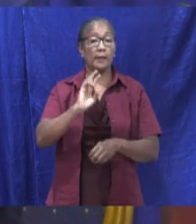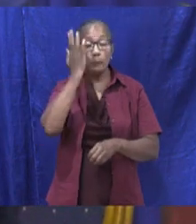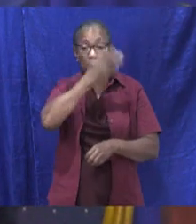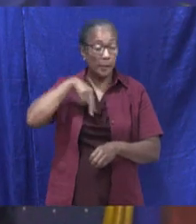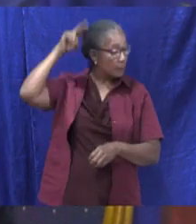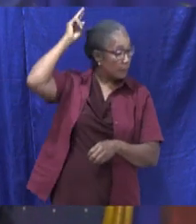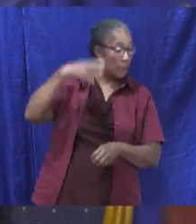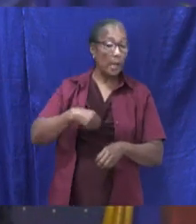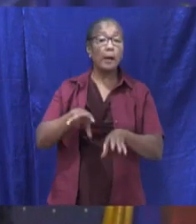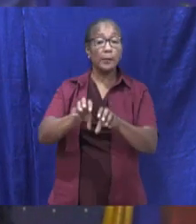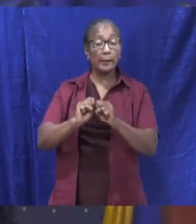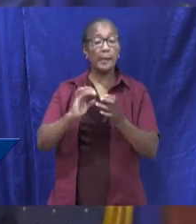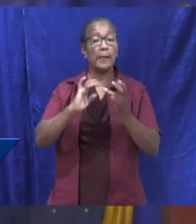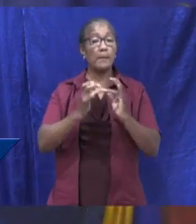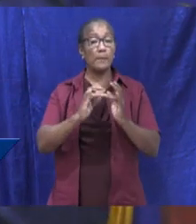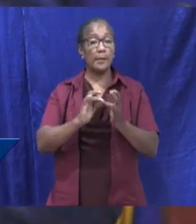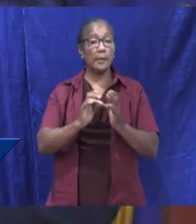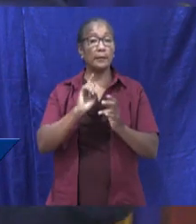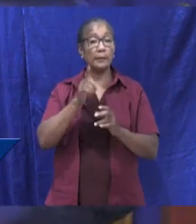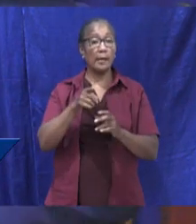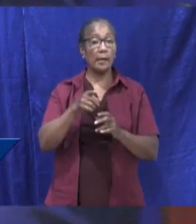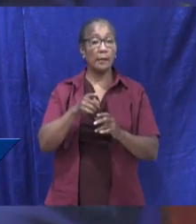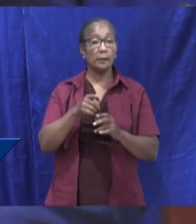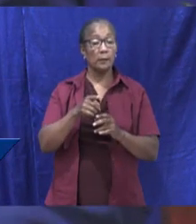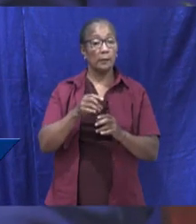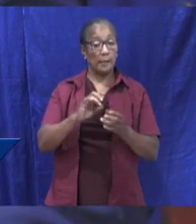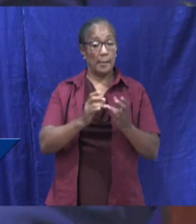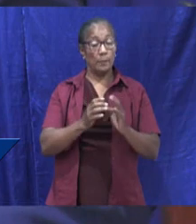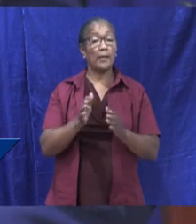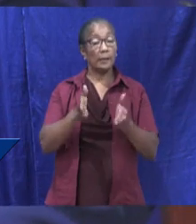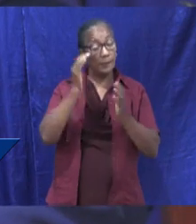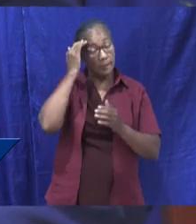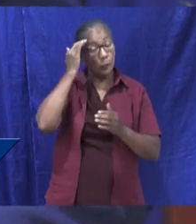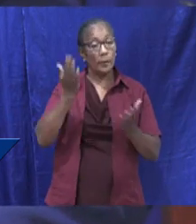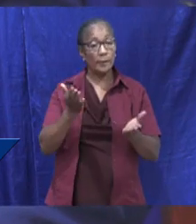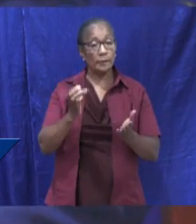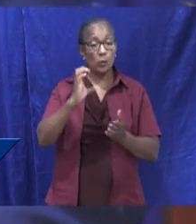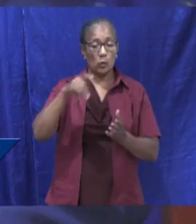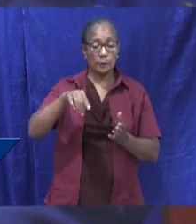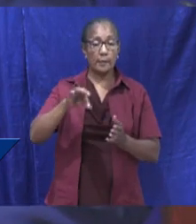Suriname bereikten, mailt u dan naar de volgende e-mailadressen. Ze zijn u bekend.